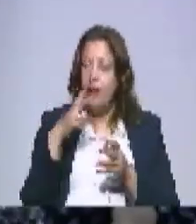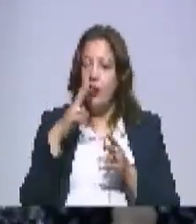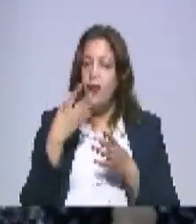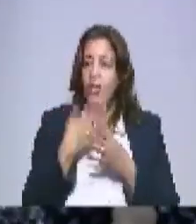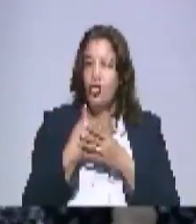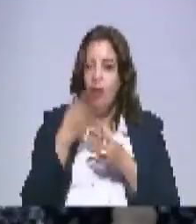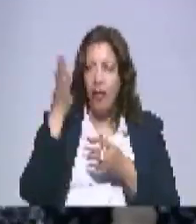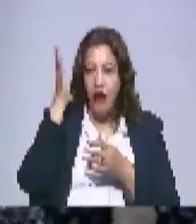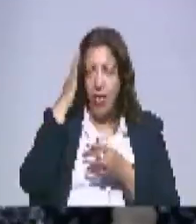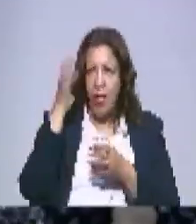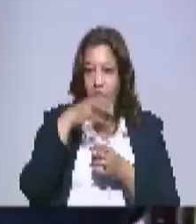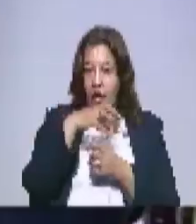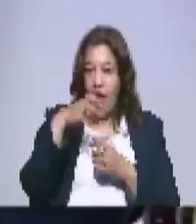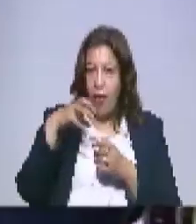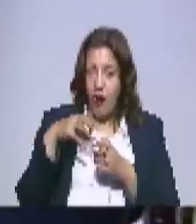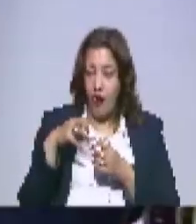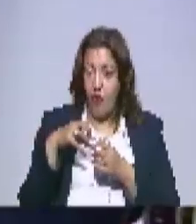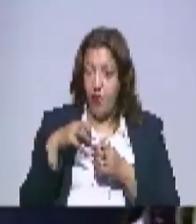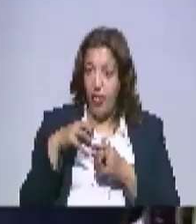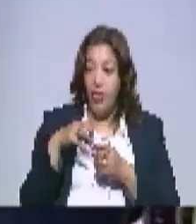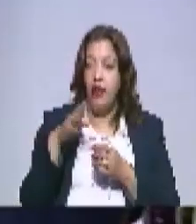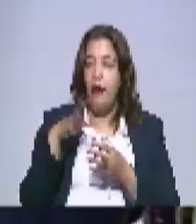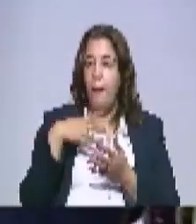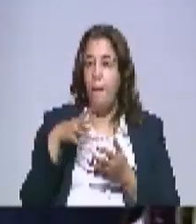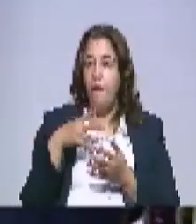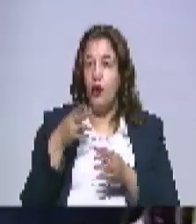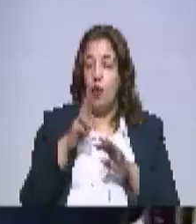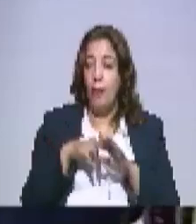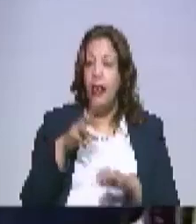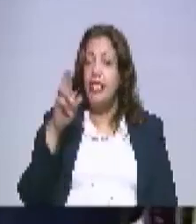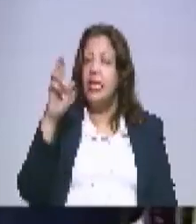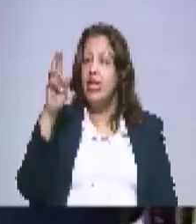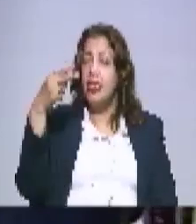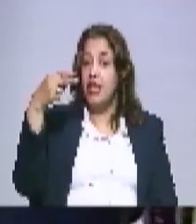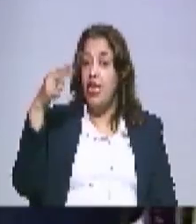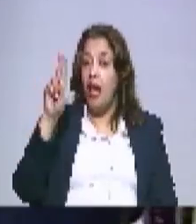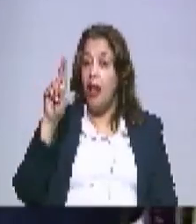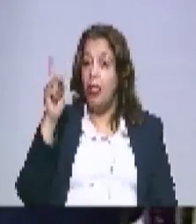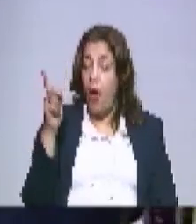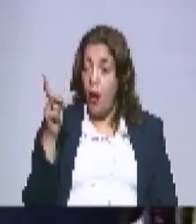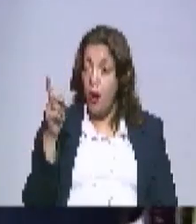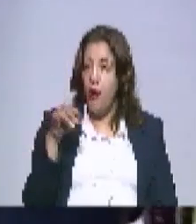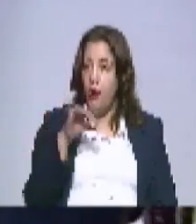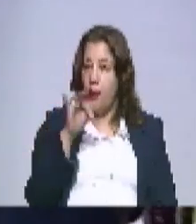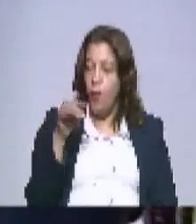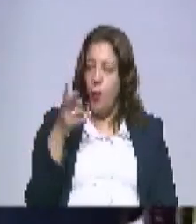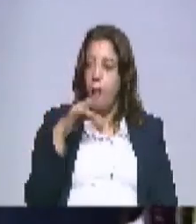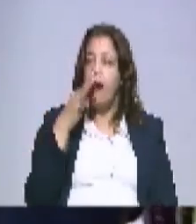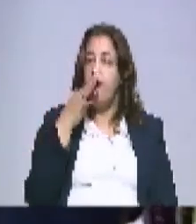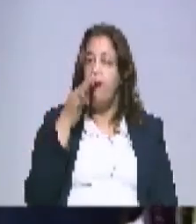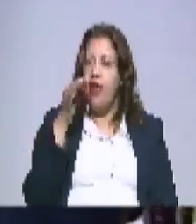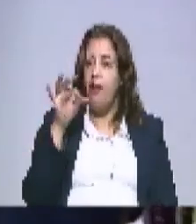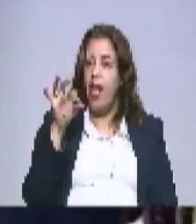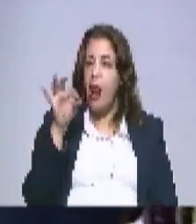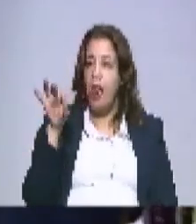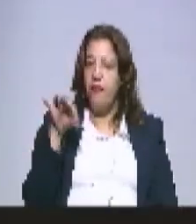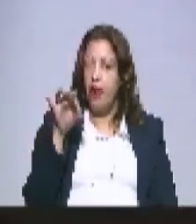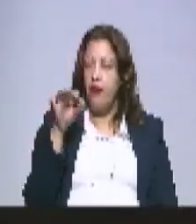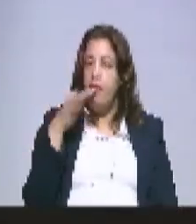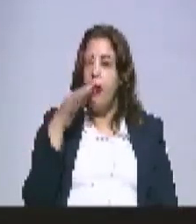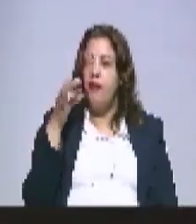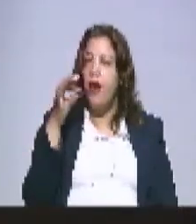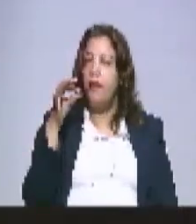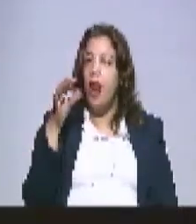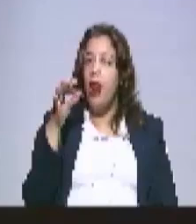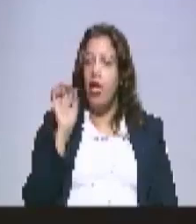المشوي، شوية زعتر ناشف. تمام تمام يا شيف. شوية فلفل أسمر، ما نكترش بقى لأن إحنا